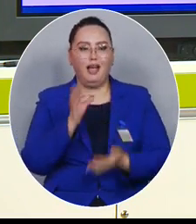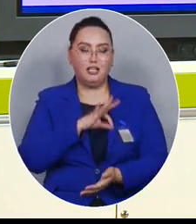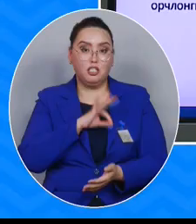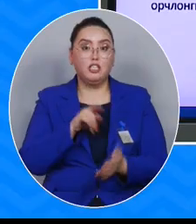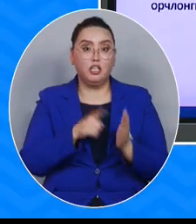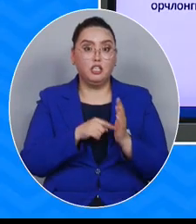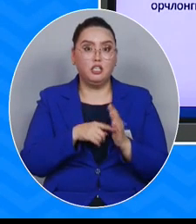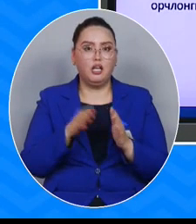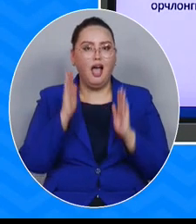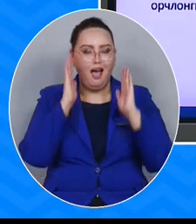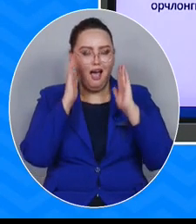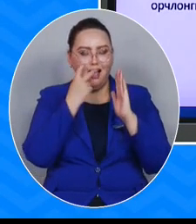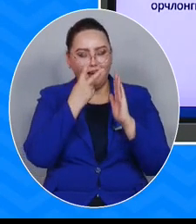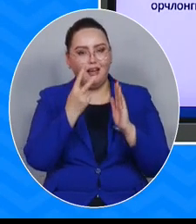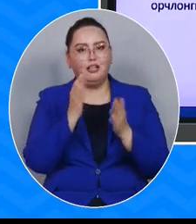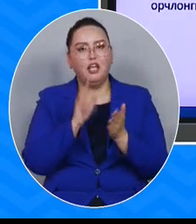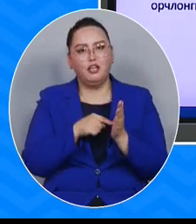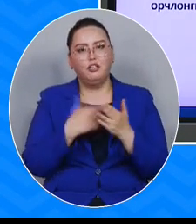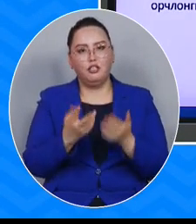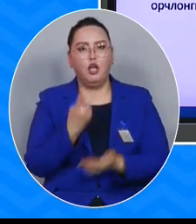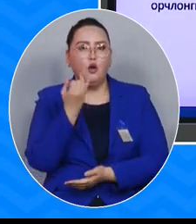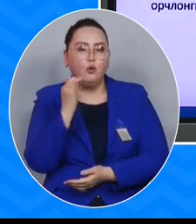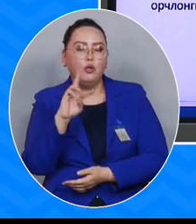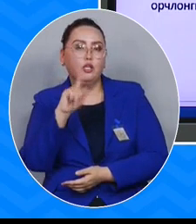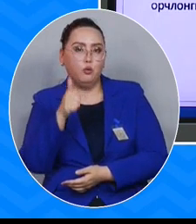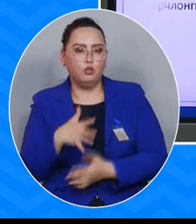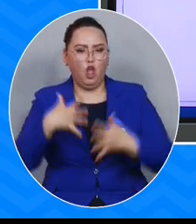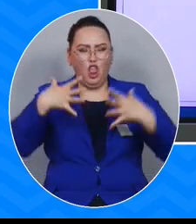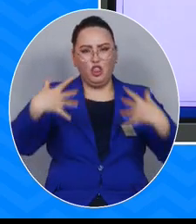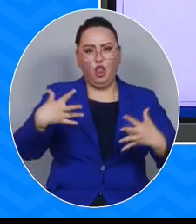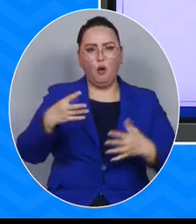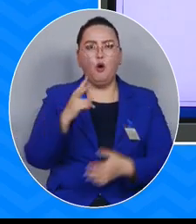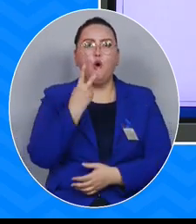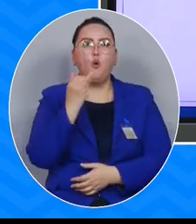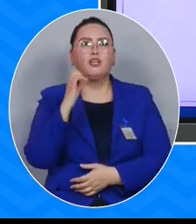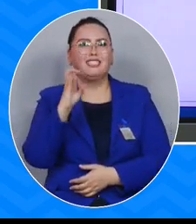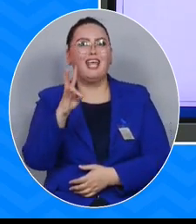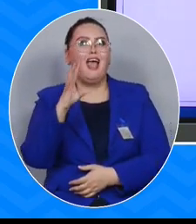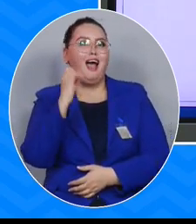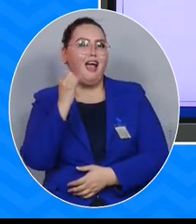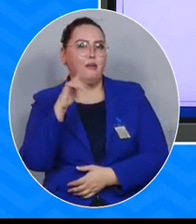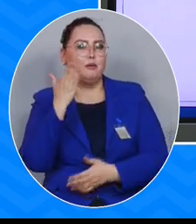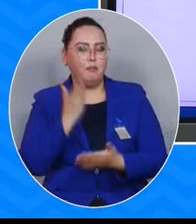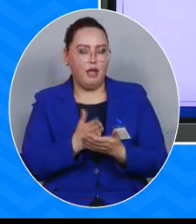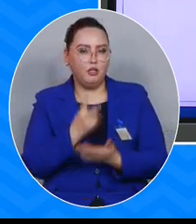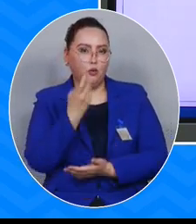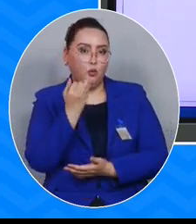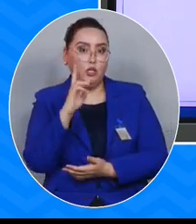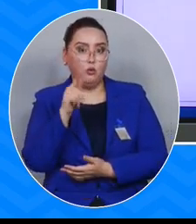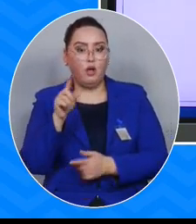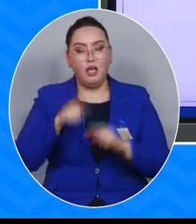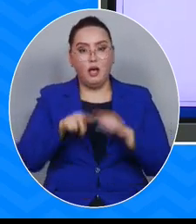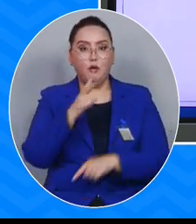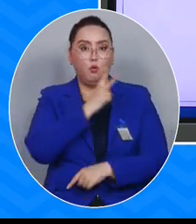хэсэдоо гэдгээг басаа хархэрэгтээ. Дэхээр өгүлгдээг хамгээн том өгүсэй аймэг байдэг. Дэхээр яг энэхэй хуйбдул өөлөөг ямар өөргүүстээж байг